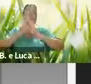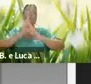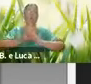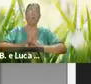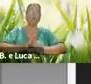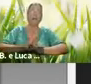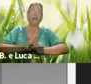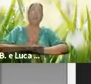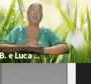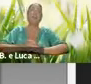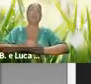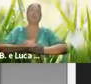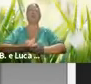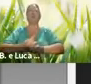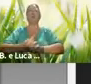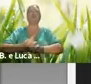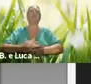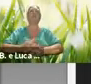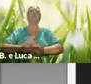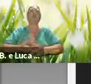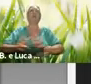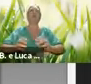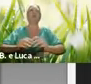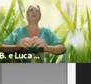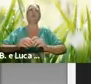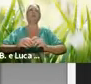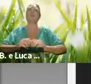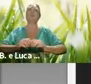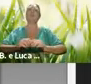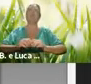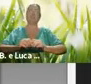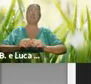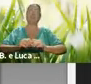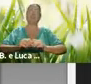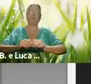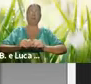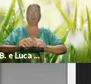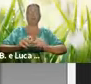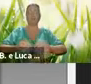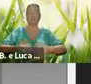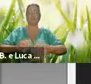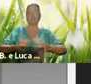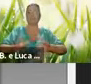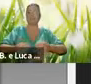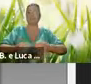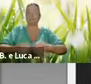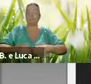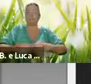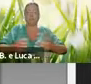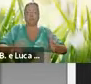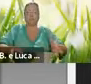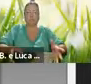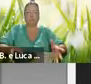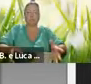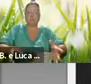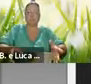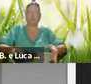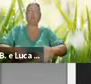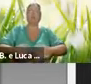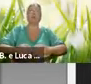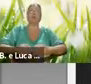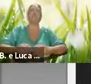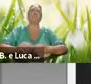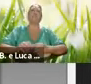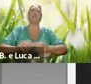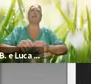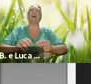bello umore, no? Commentò. In assunti di questo tipo, diciamo, per sapere se è mio o se è dello